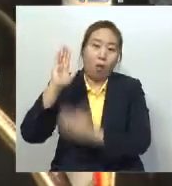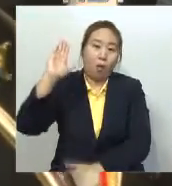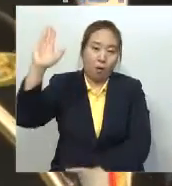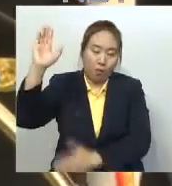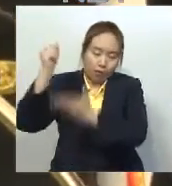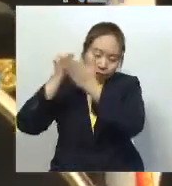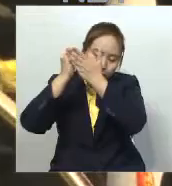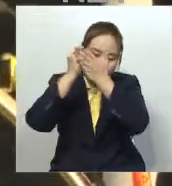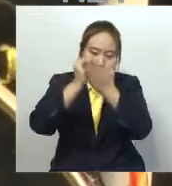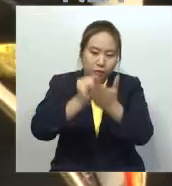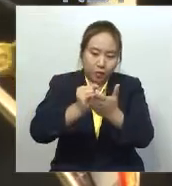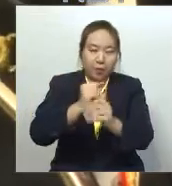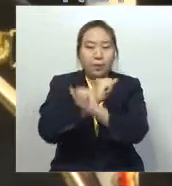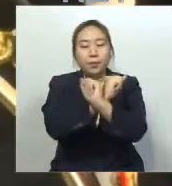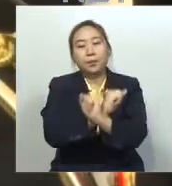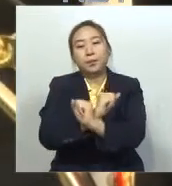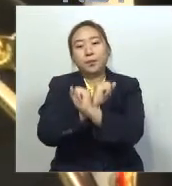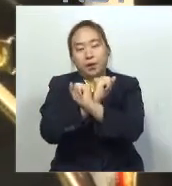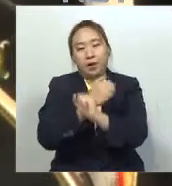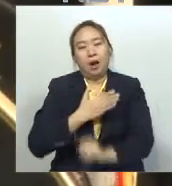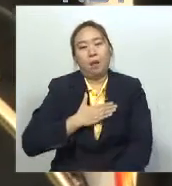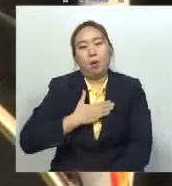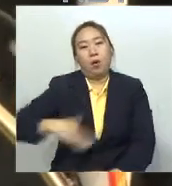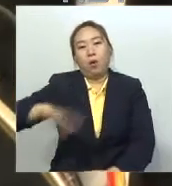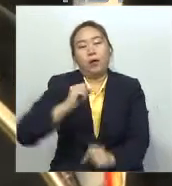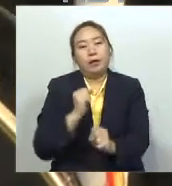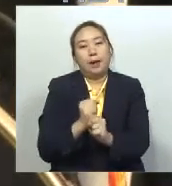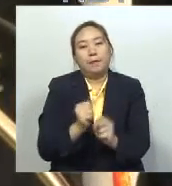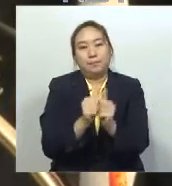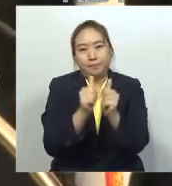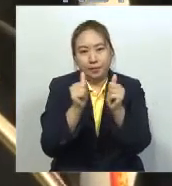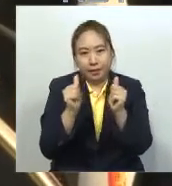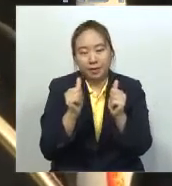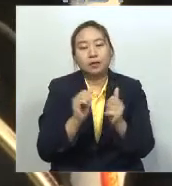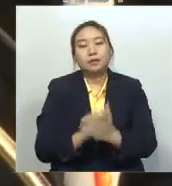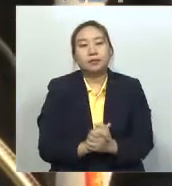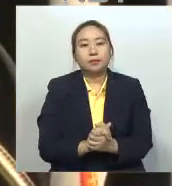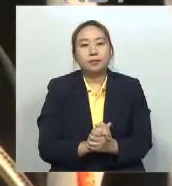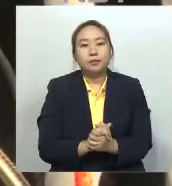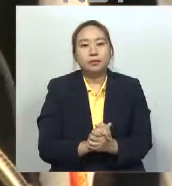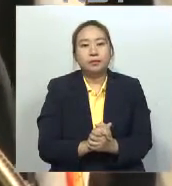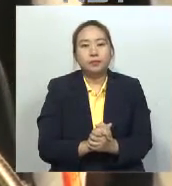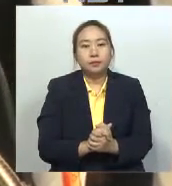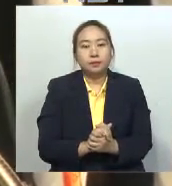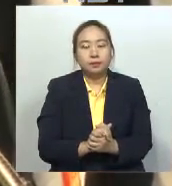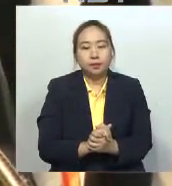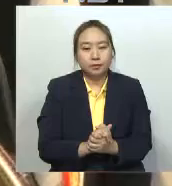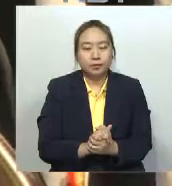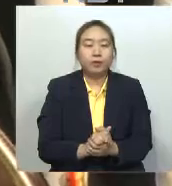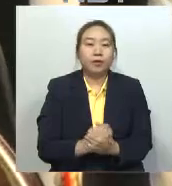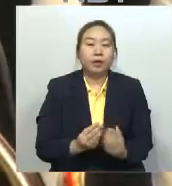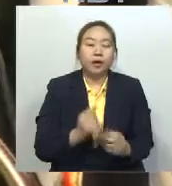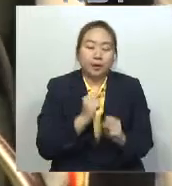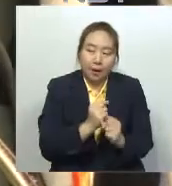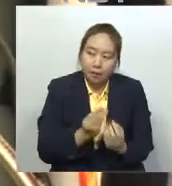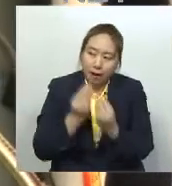ำบังให้เราได้ทำแต่ความดีเพื่อพระองค์ท่านและเพื่อชาติบ้